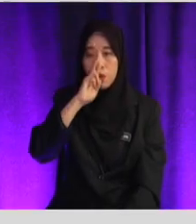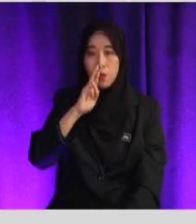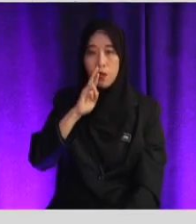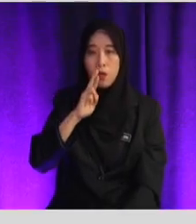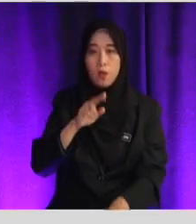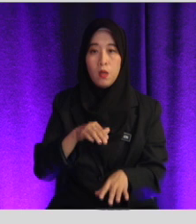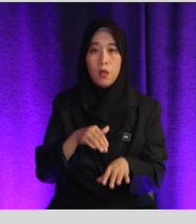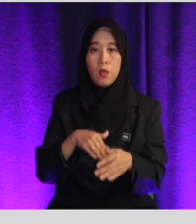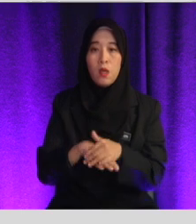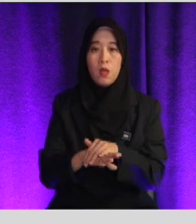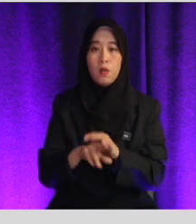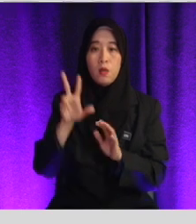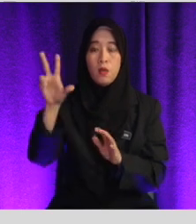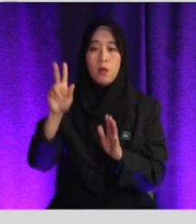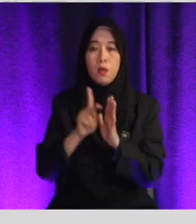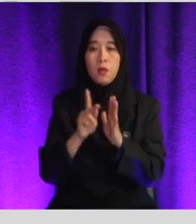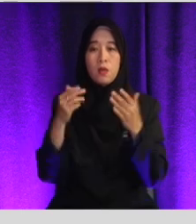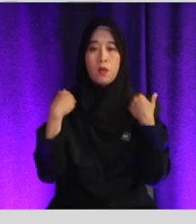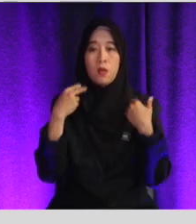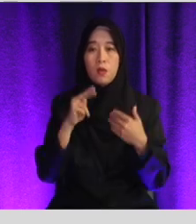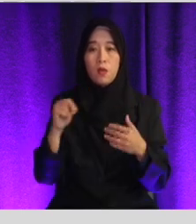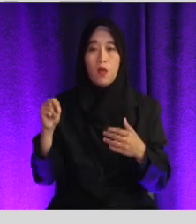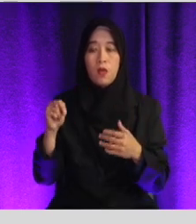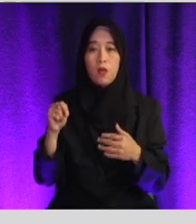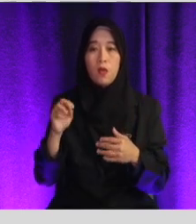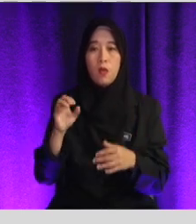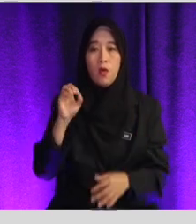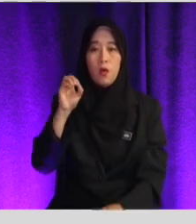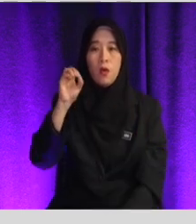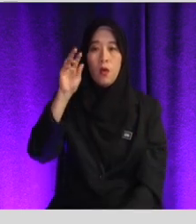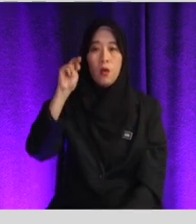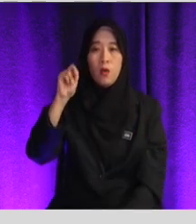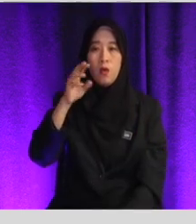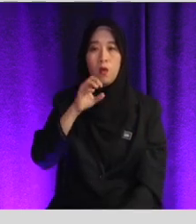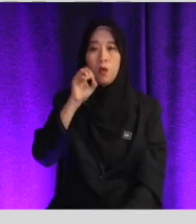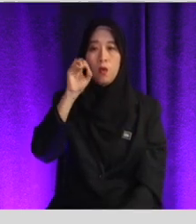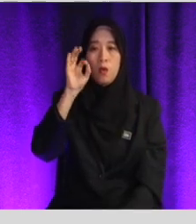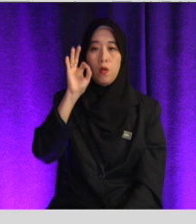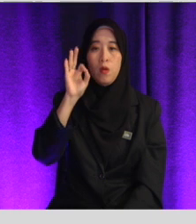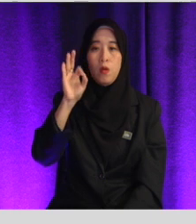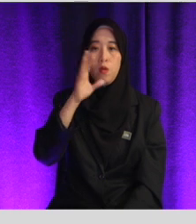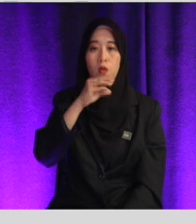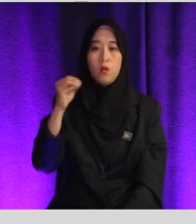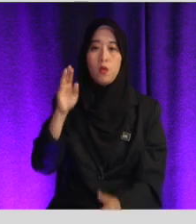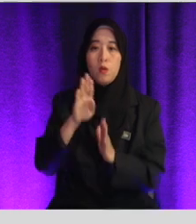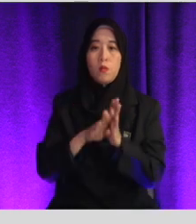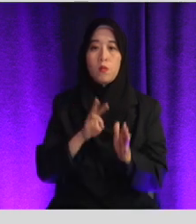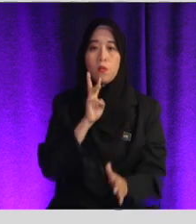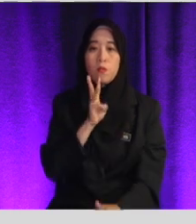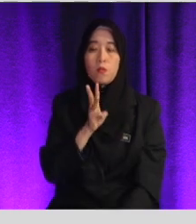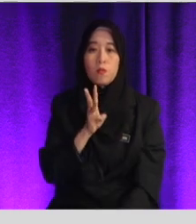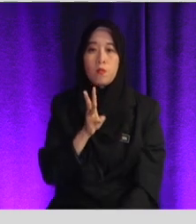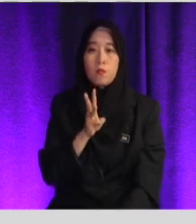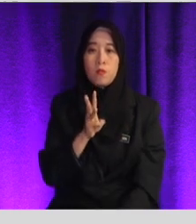3 keadaan. Okey, iaitu on, off dan juga berais. Okey? Okey.